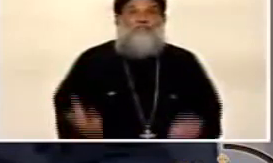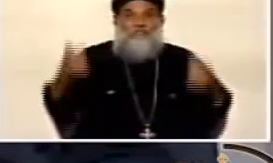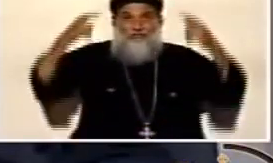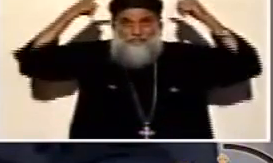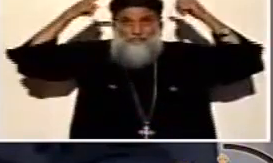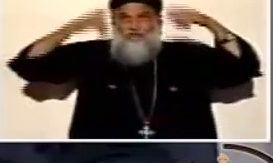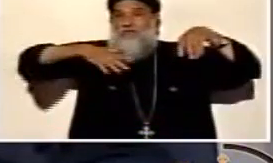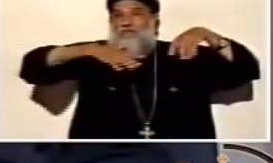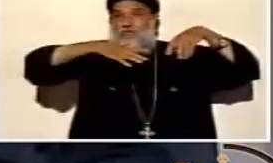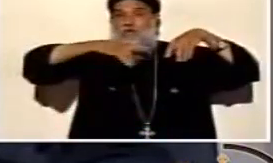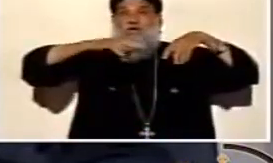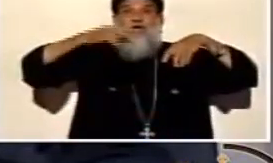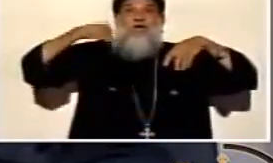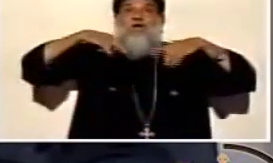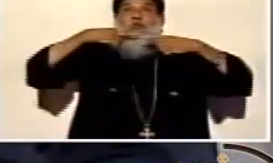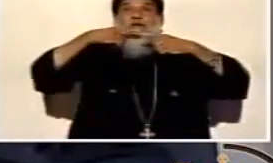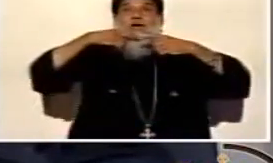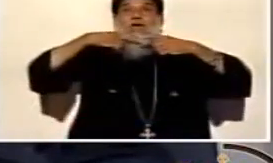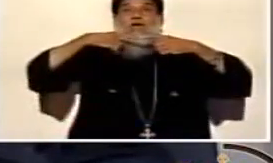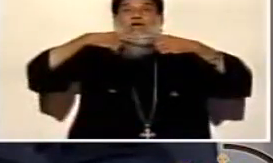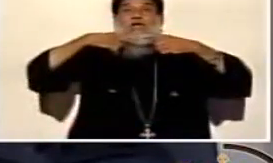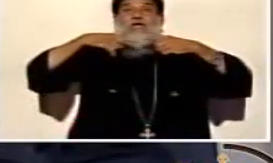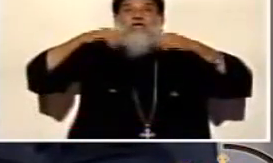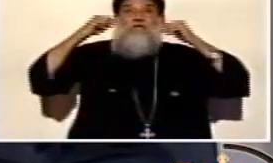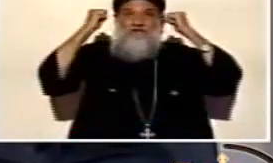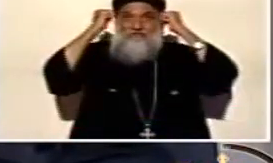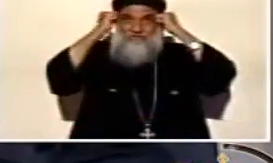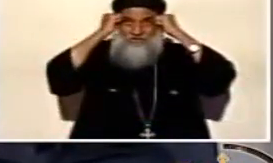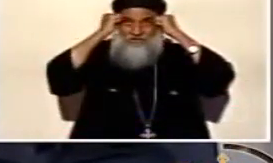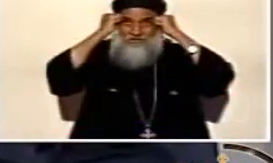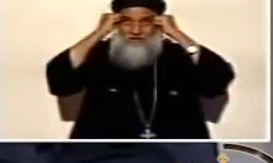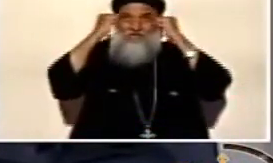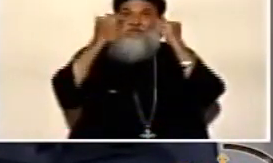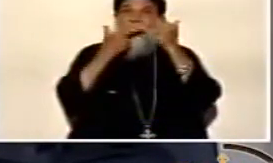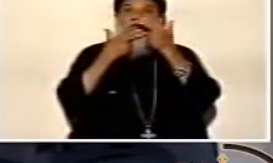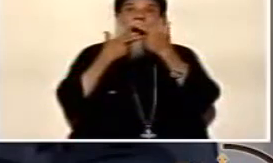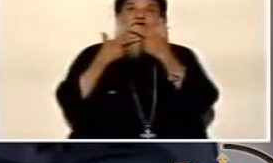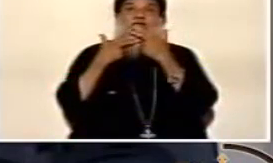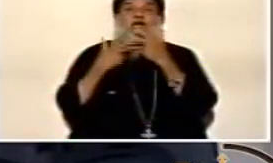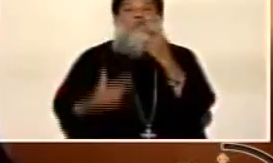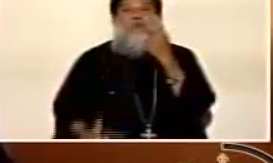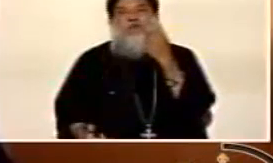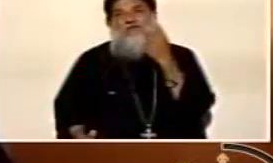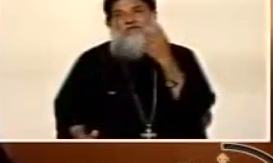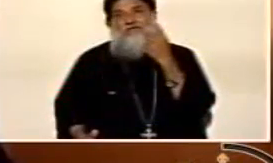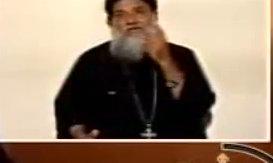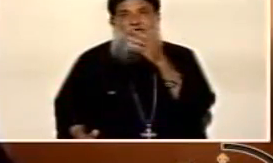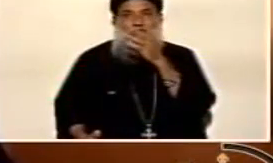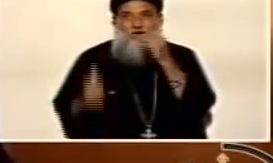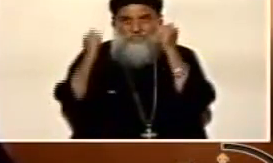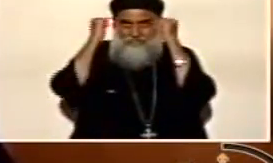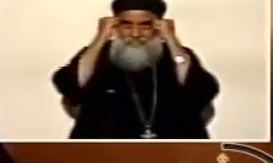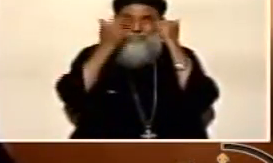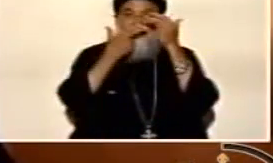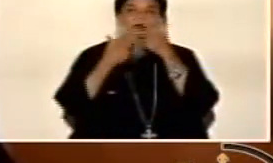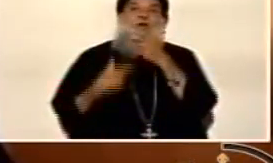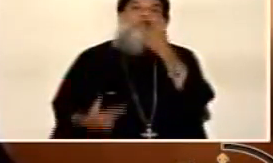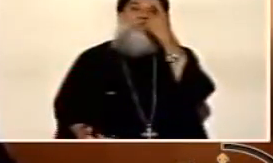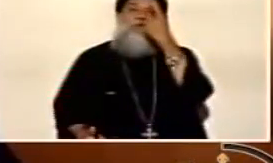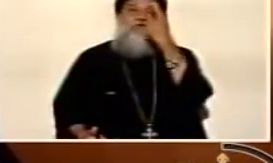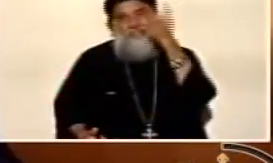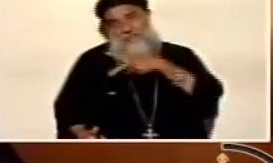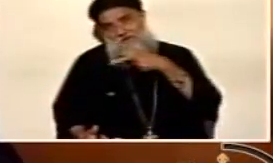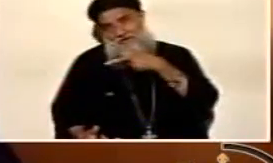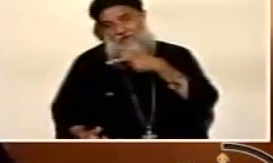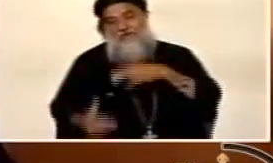الراعي أو الكاهن هو تائب يقود تائبين. التائب الأول. طبعا يعني الأسقف